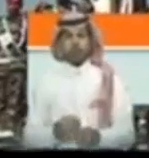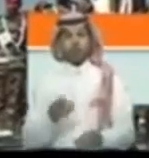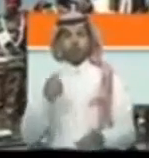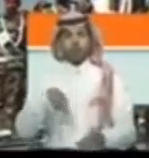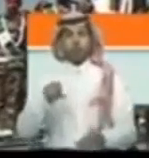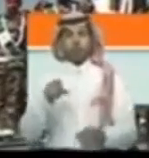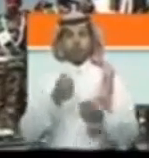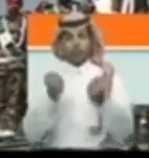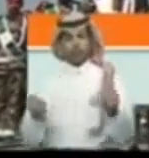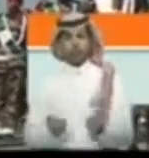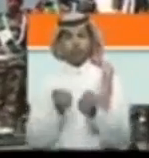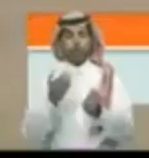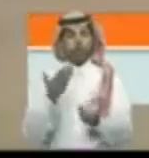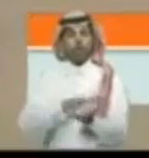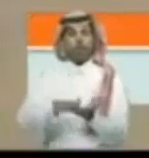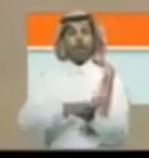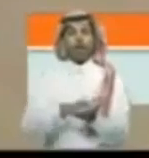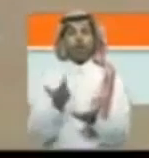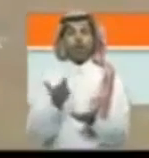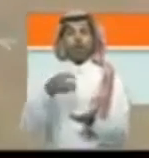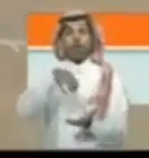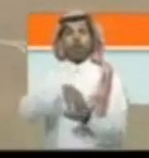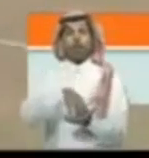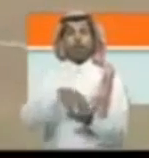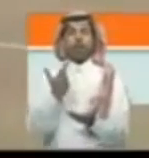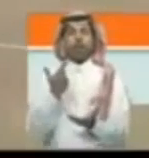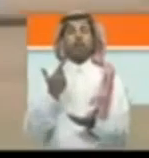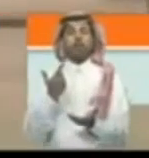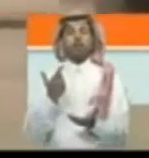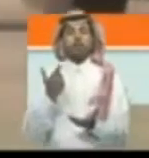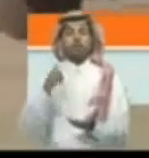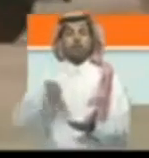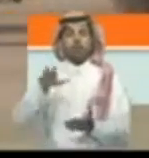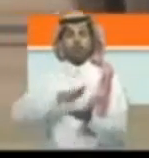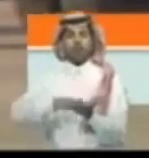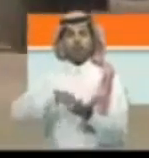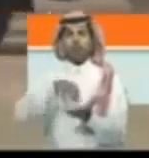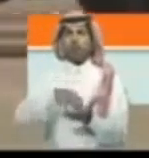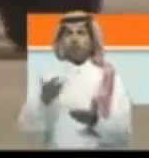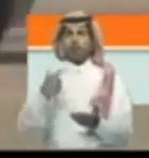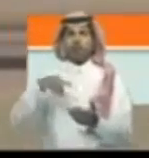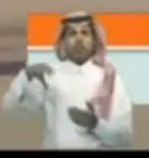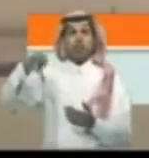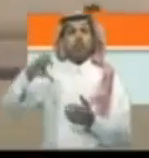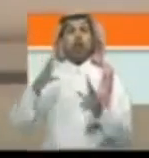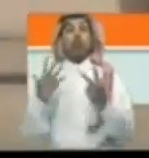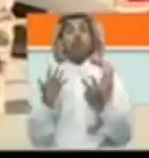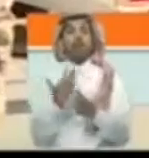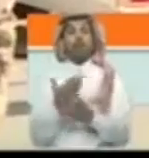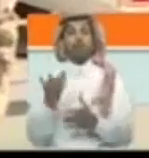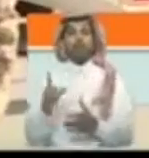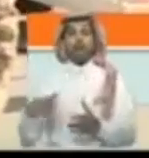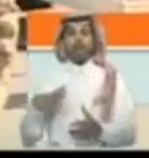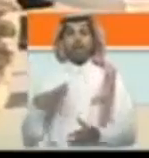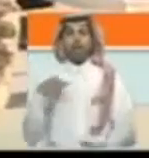وفي ختام التمرين التعبوي المشترك الثالث لقطاعات قوى الأمن الداخلي وطن 89 برعاية كريمة